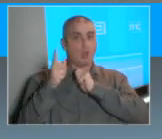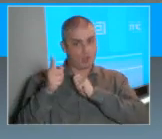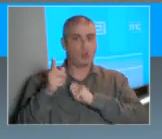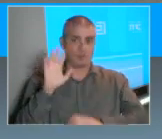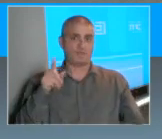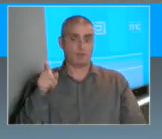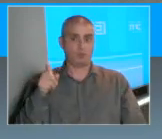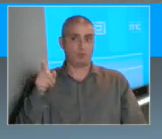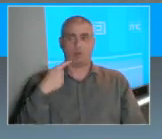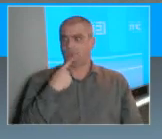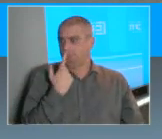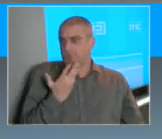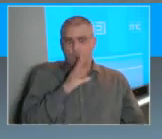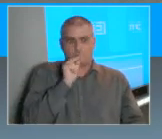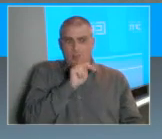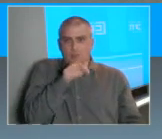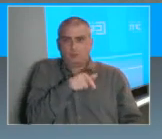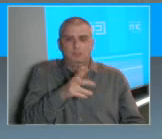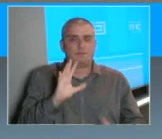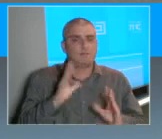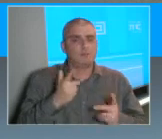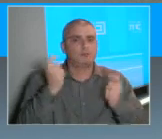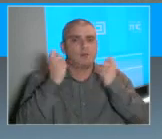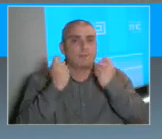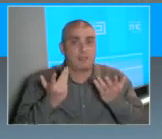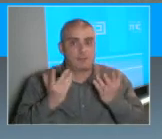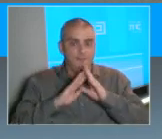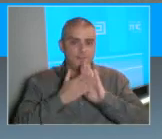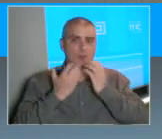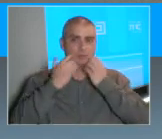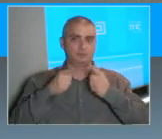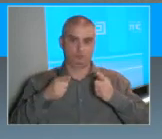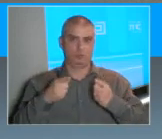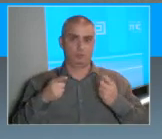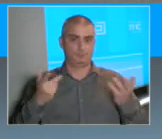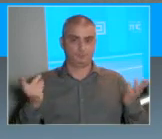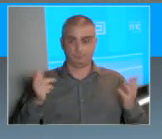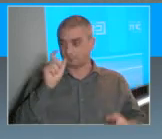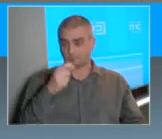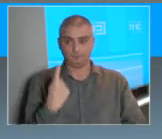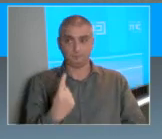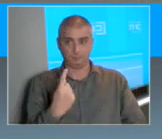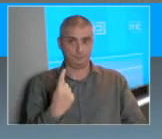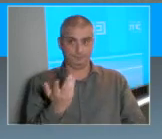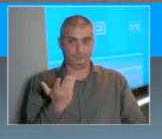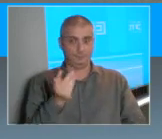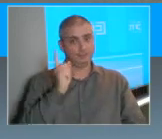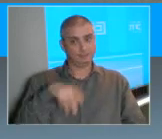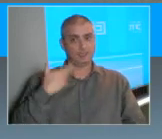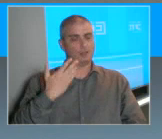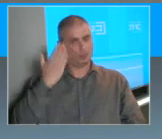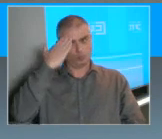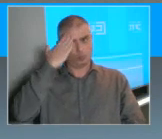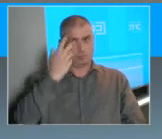וגם שם הוא מתייחס לזה. ומה שמדהים בסיפור הזה, שהאדם עצמו, שצריך להיות